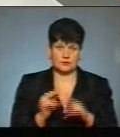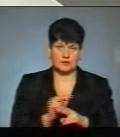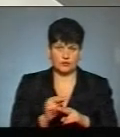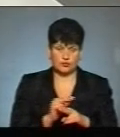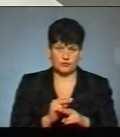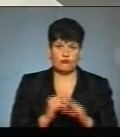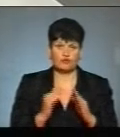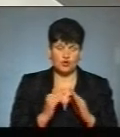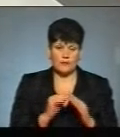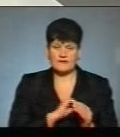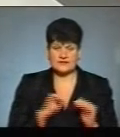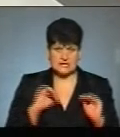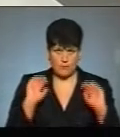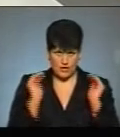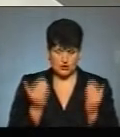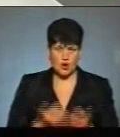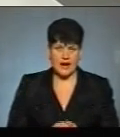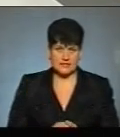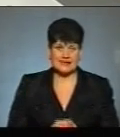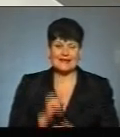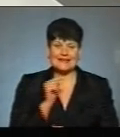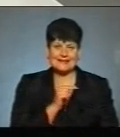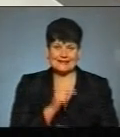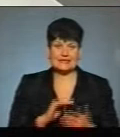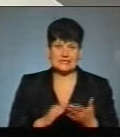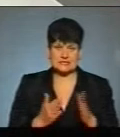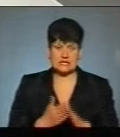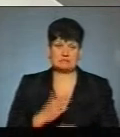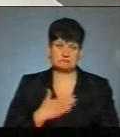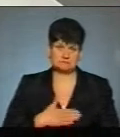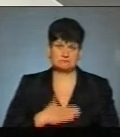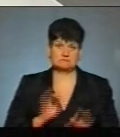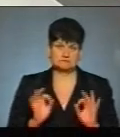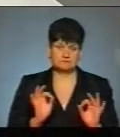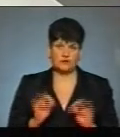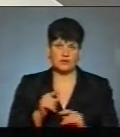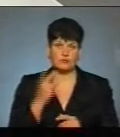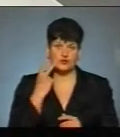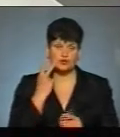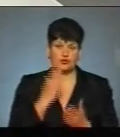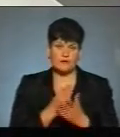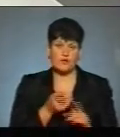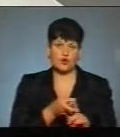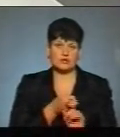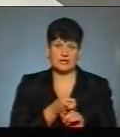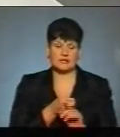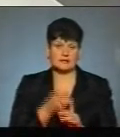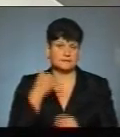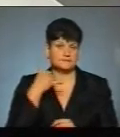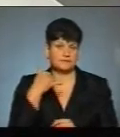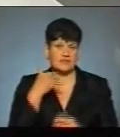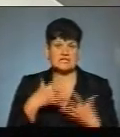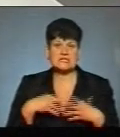перебувають вдома в самоізоляції. Їхній стан задовільний, вони постійно перебувають в контакті з своїм сімейним